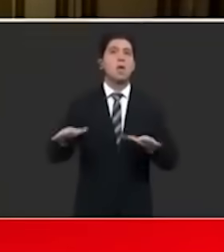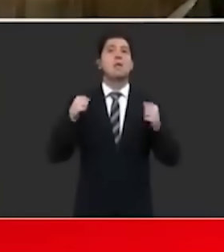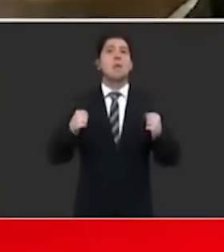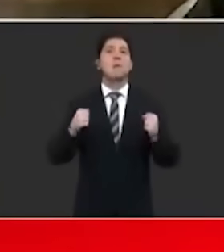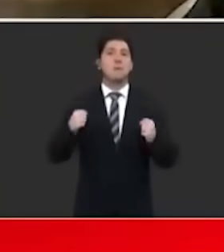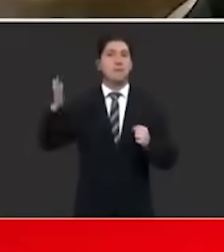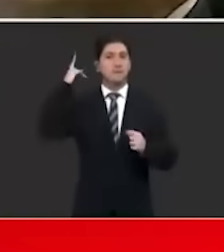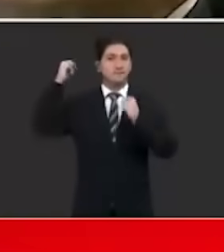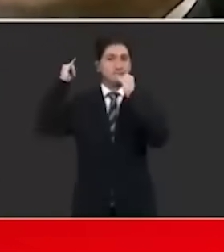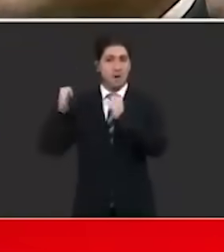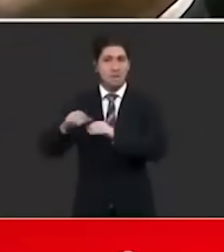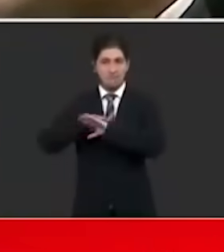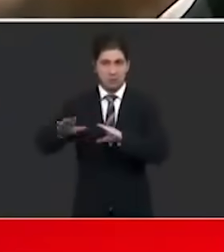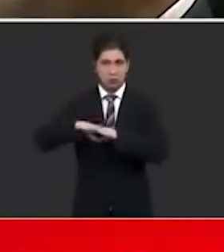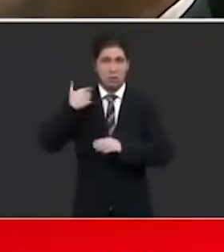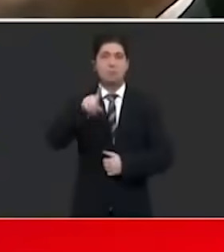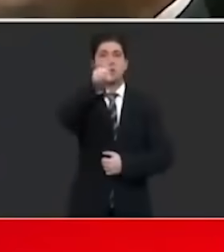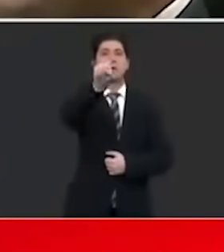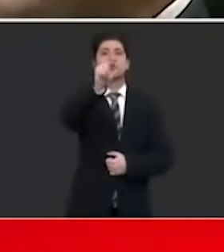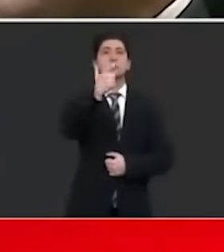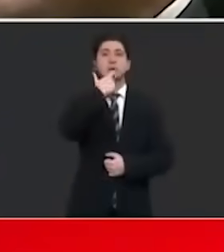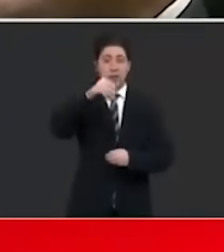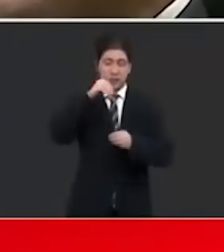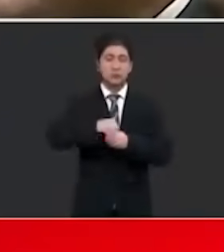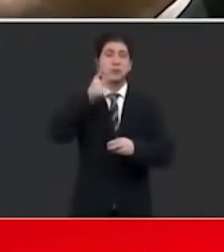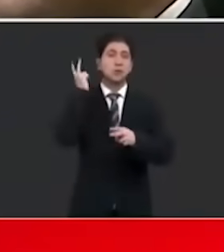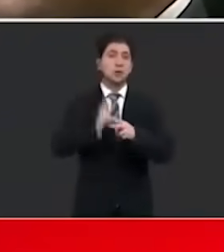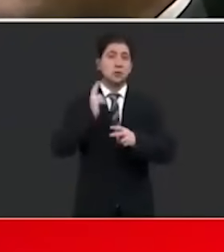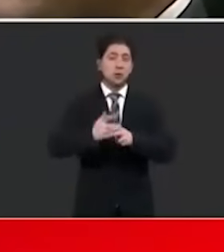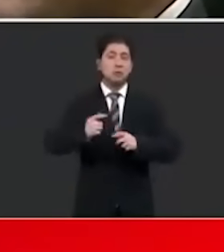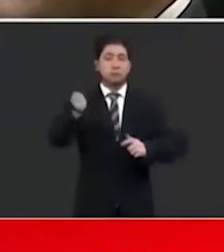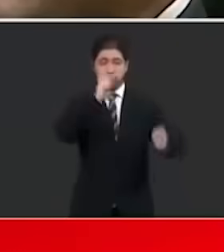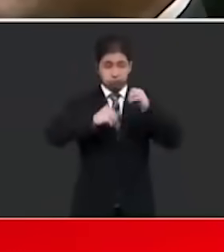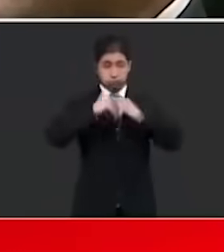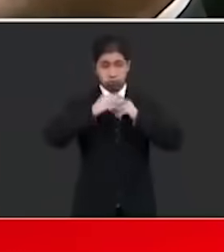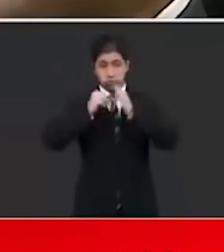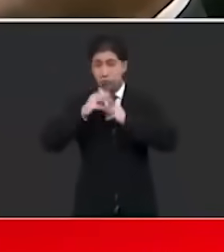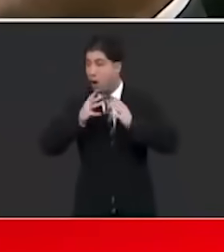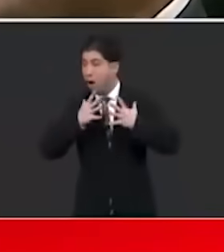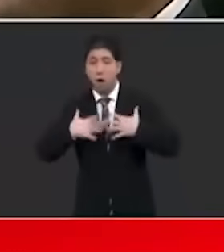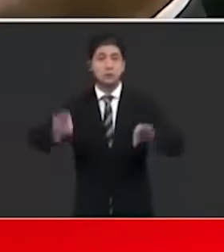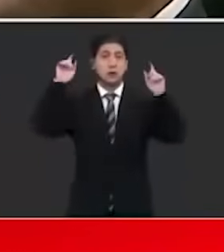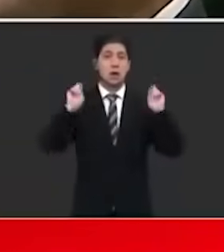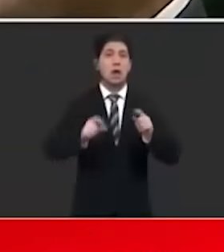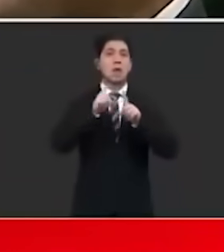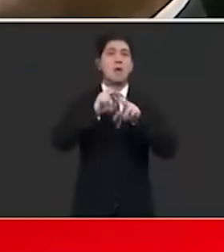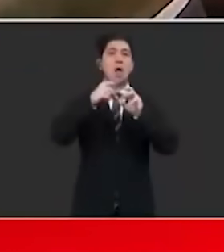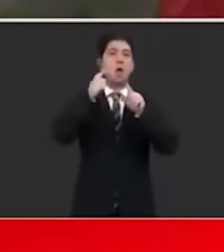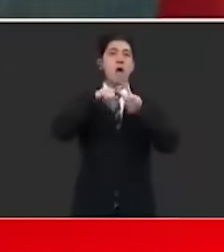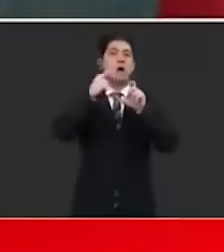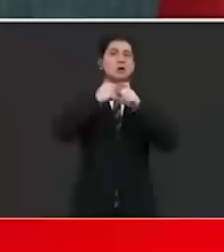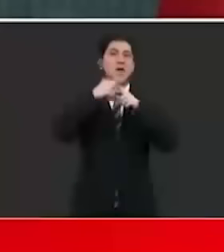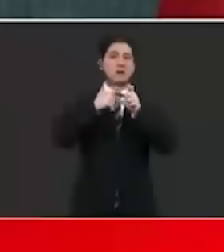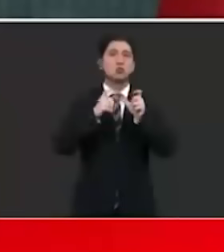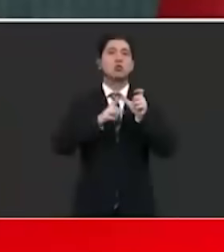felaketine rağmen 1,5 yıl gibi çok kısa sürede inşasını tamamladığımız Darül Eceze Sosyal